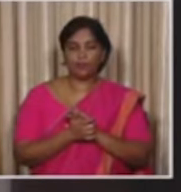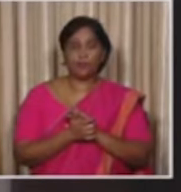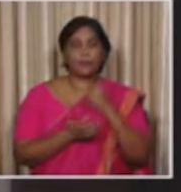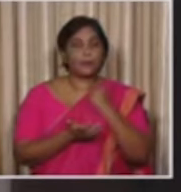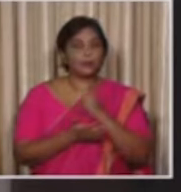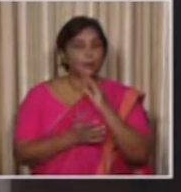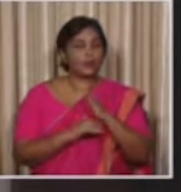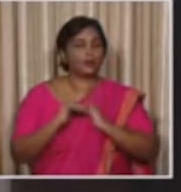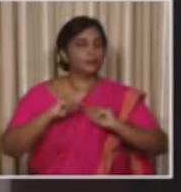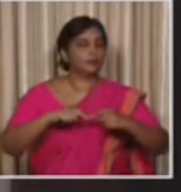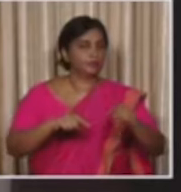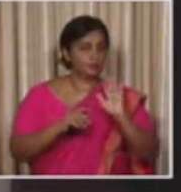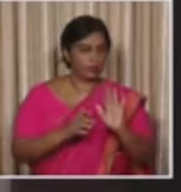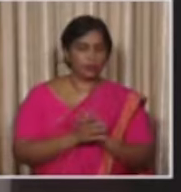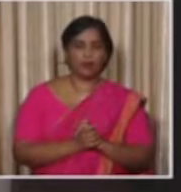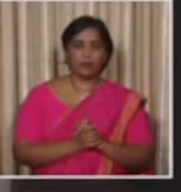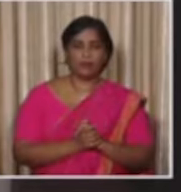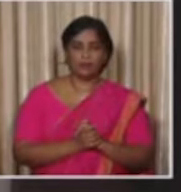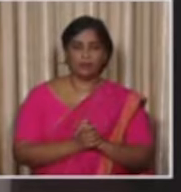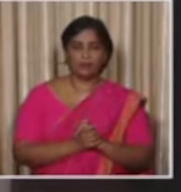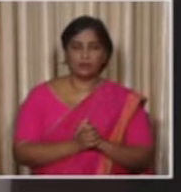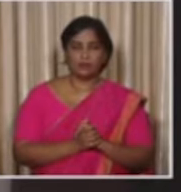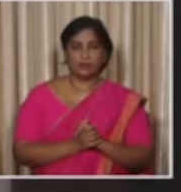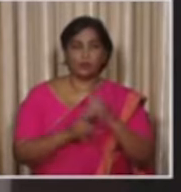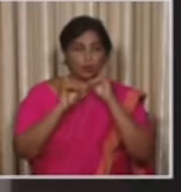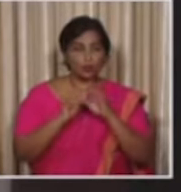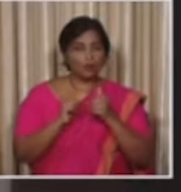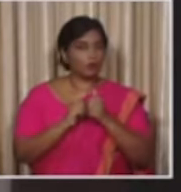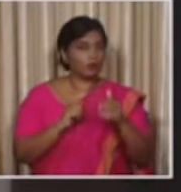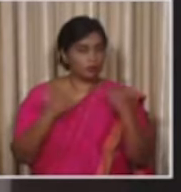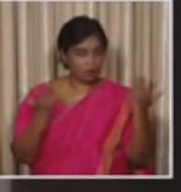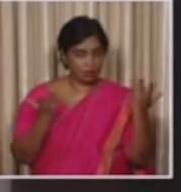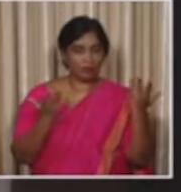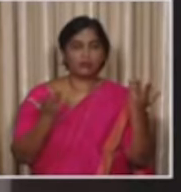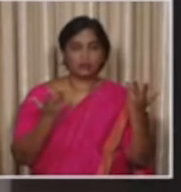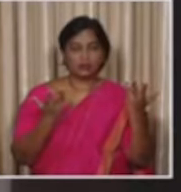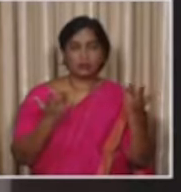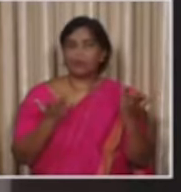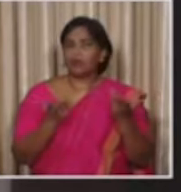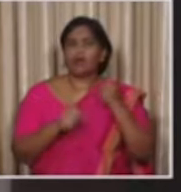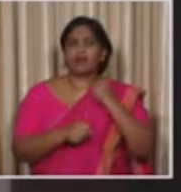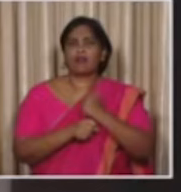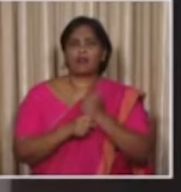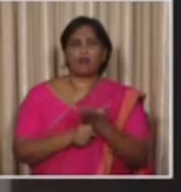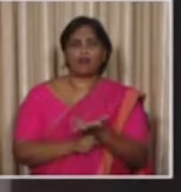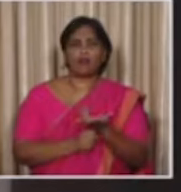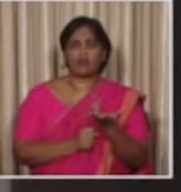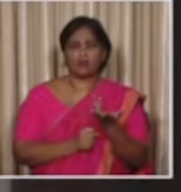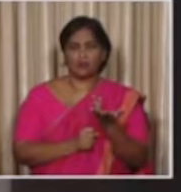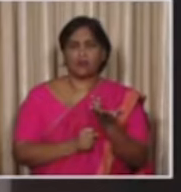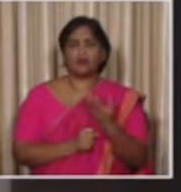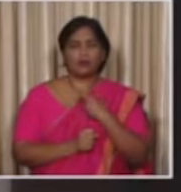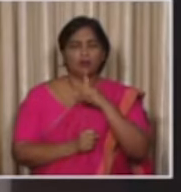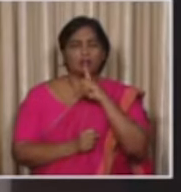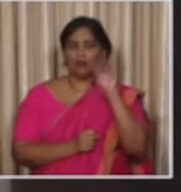බැංකු පද්ධතිය ක්‍රියාත්මක කරන්නට ඕන. එහෙම ක්‍රියාත්මක නොකරන්නේ නම් මොනවටද ආණ්ඩුව? මම